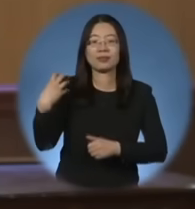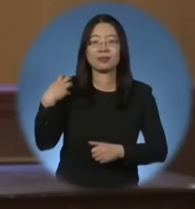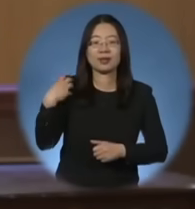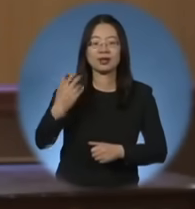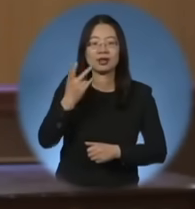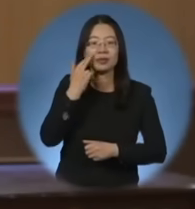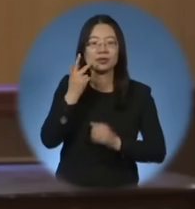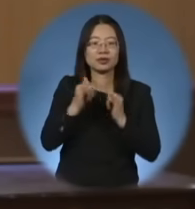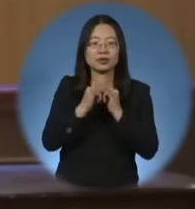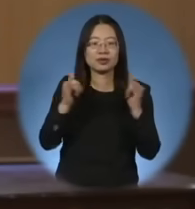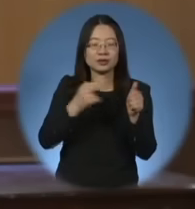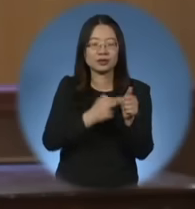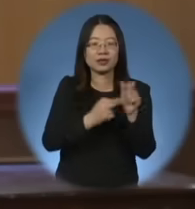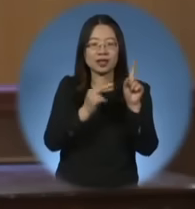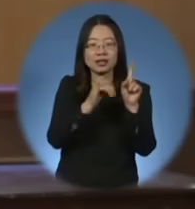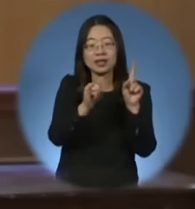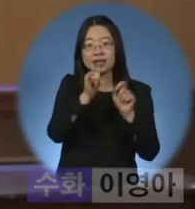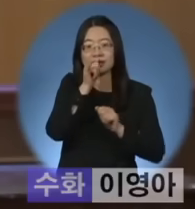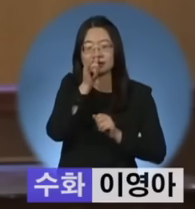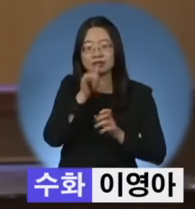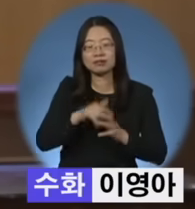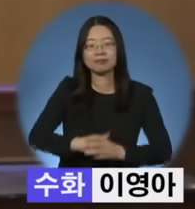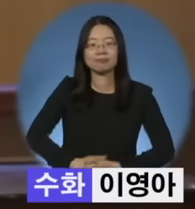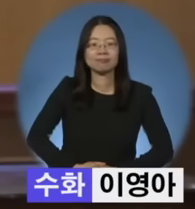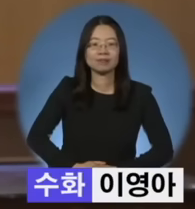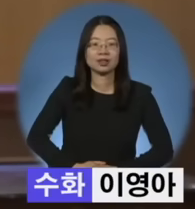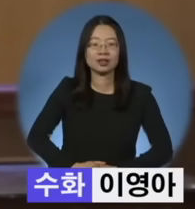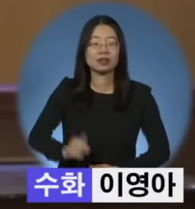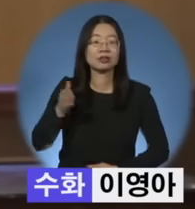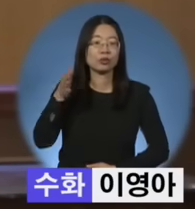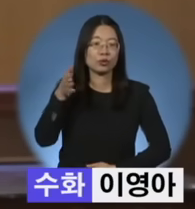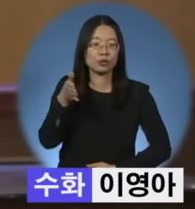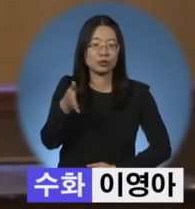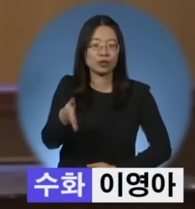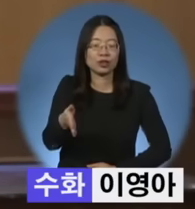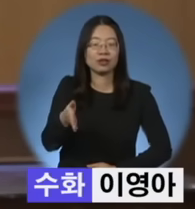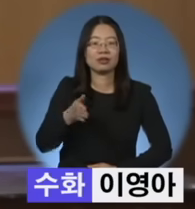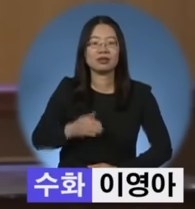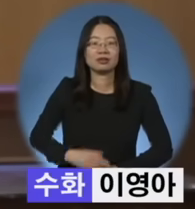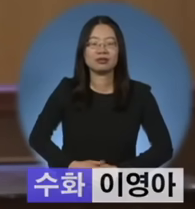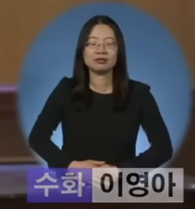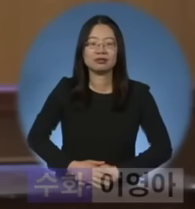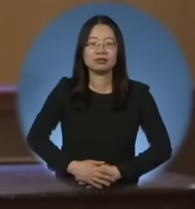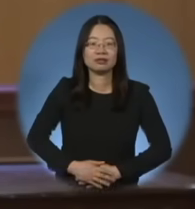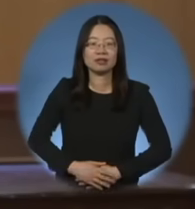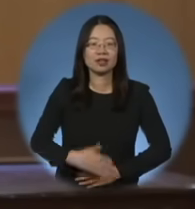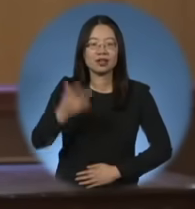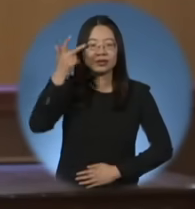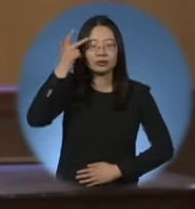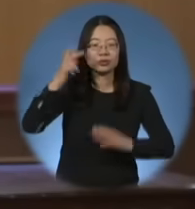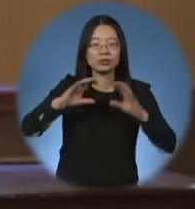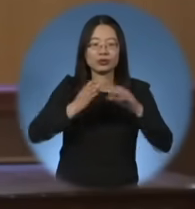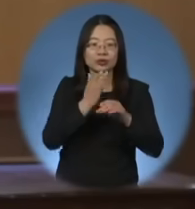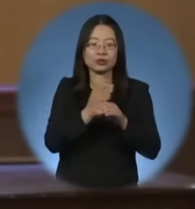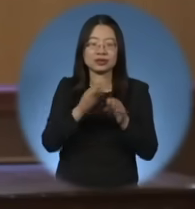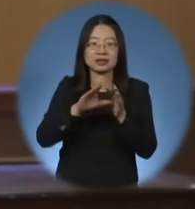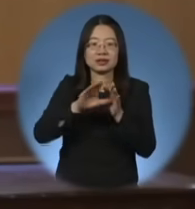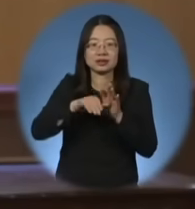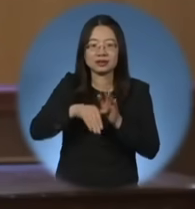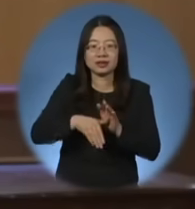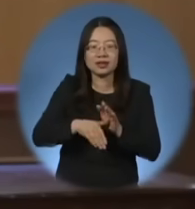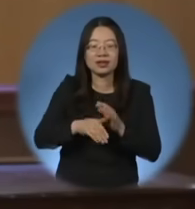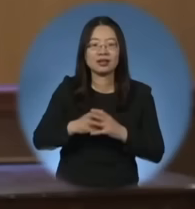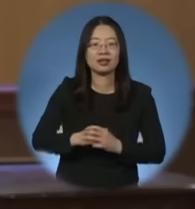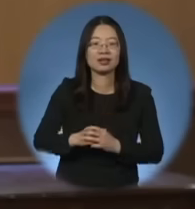가르치시는 미국인 교수님이 한 분 계신데요 이분 전공이 그야말로 조선 중기